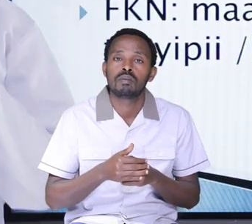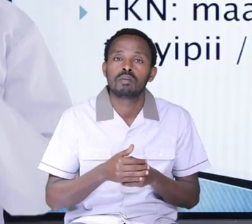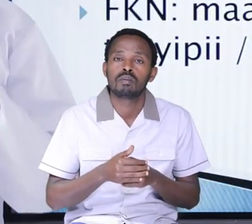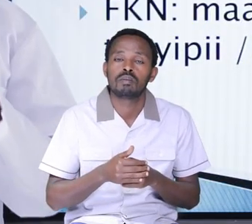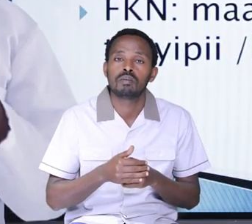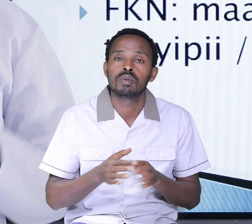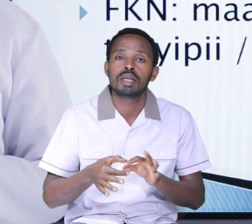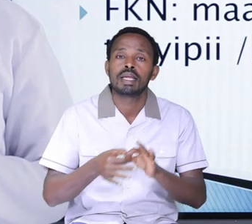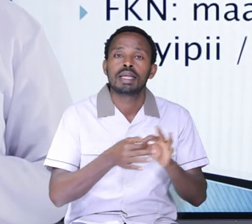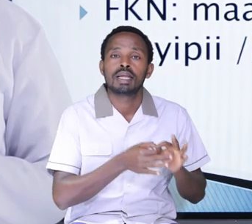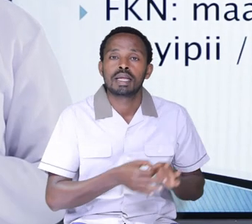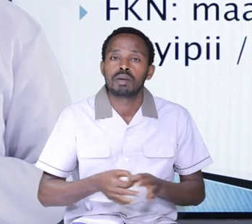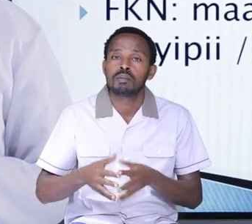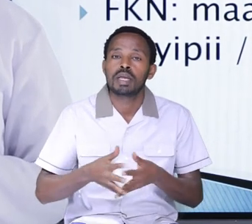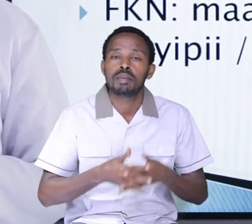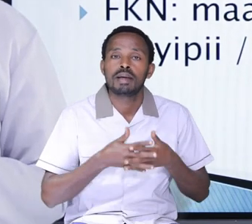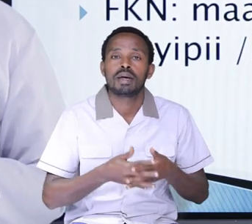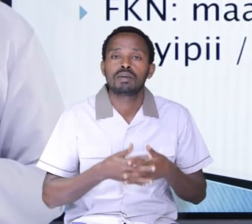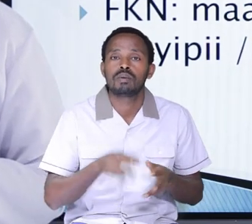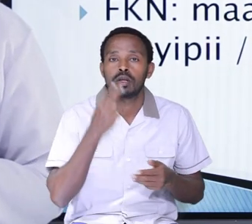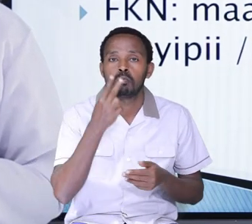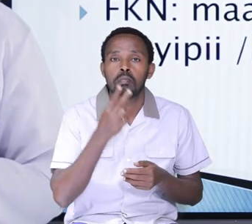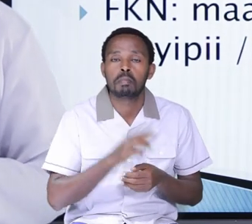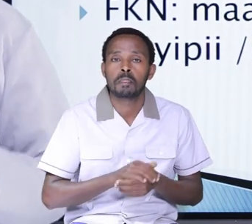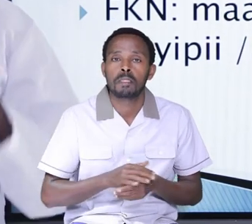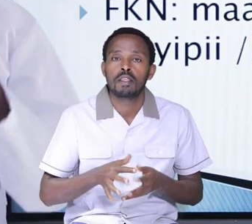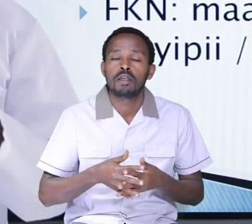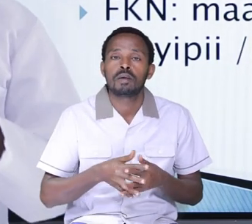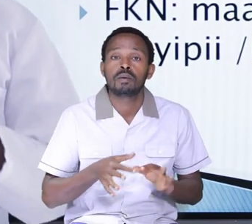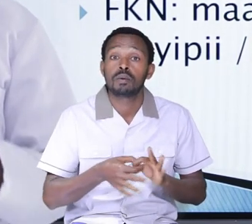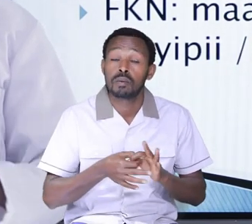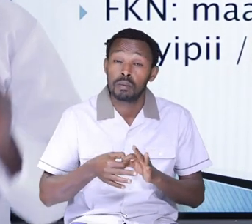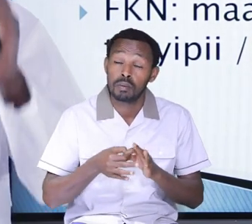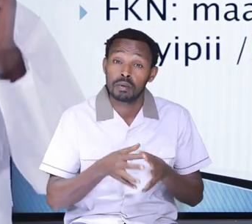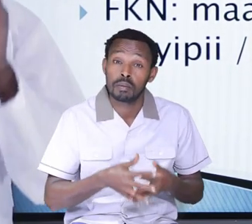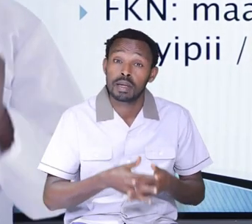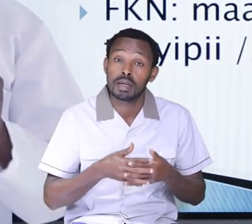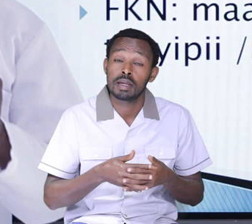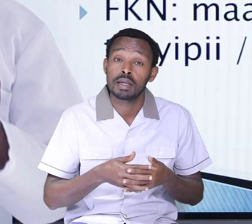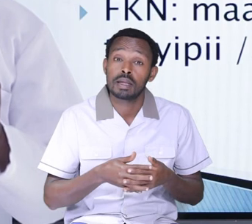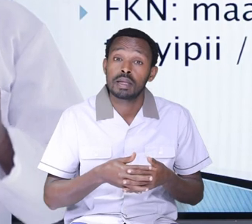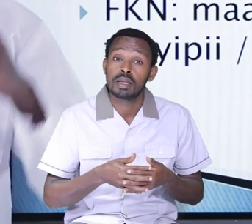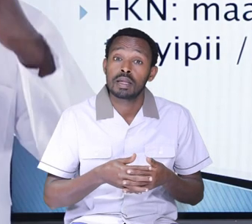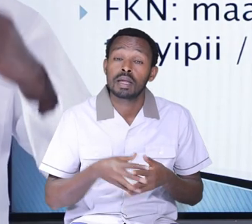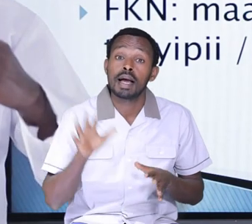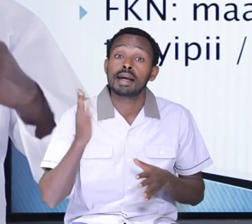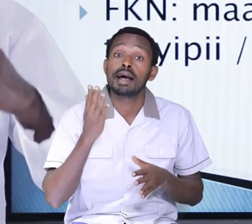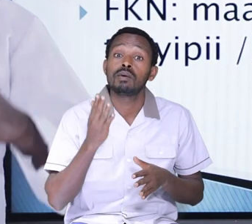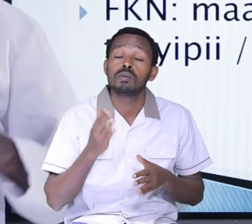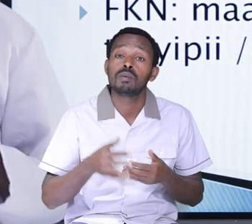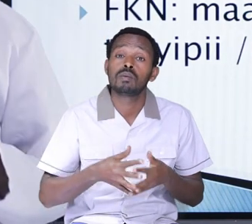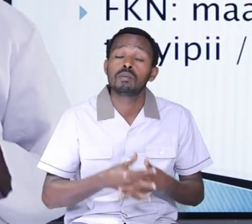gurmii maashinootaa kan jedhu laalla. Gurmiin maashinootaa akaakuu maashinoota sasalphoo 2